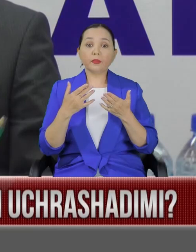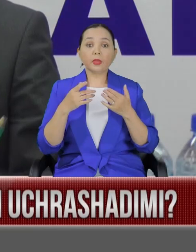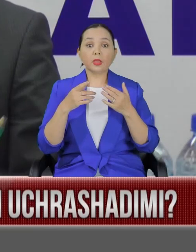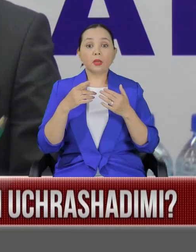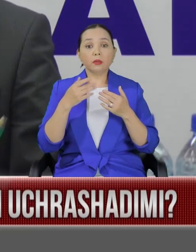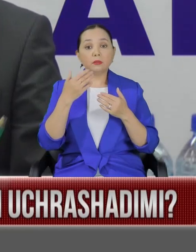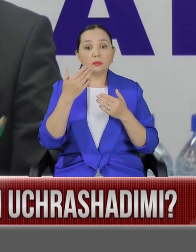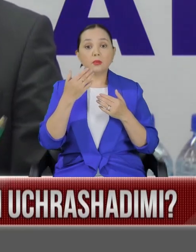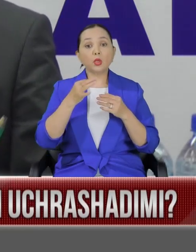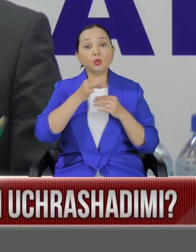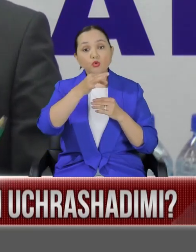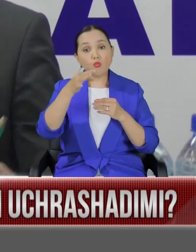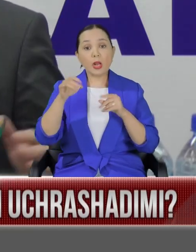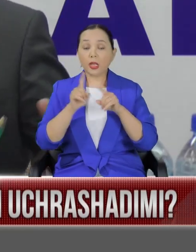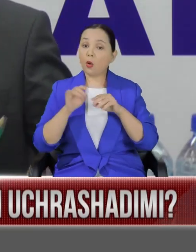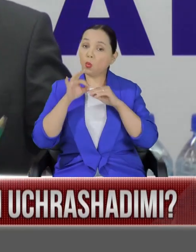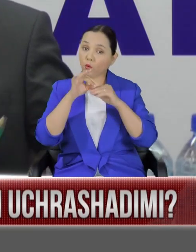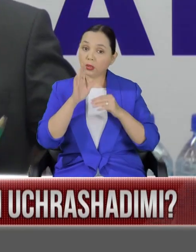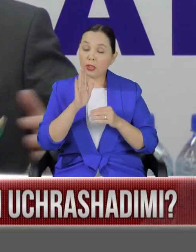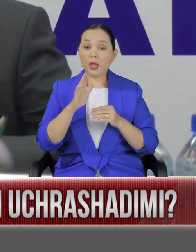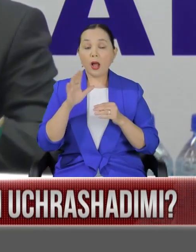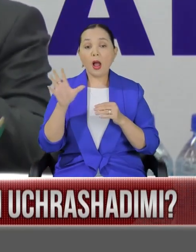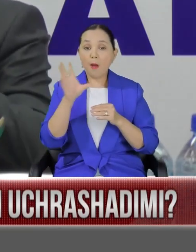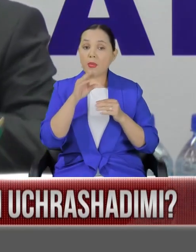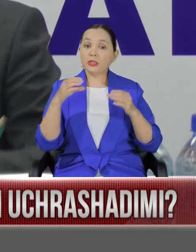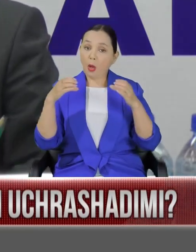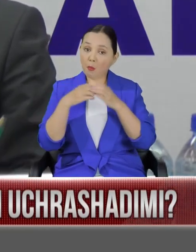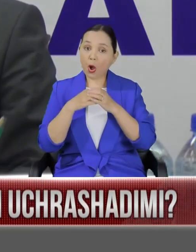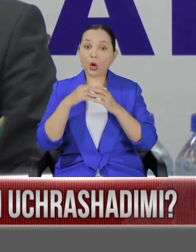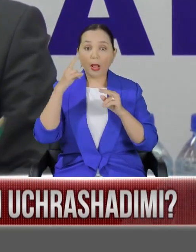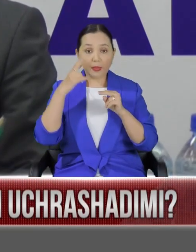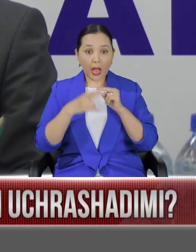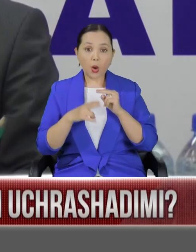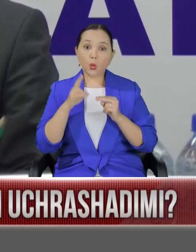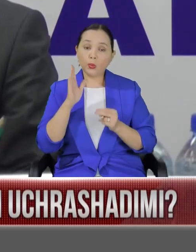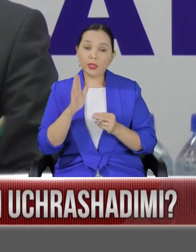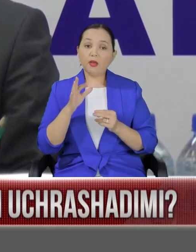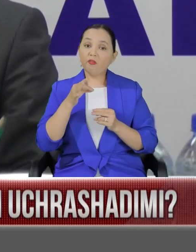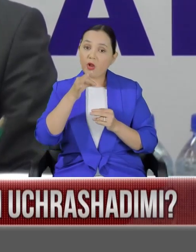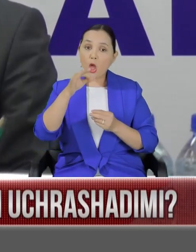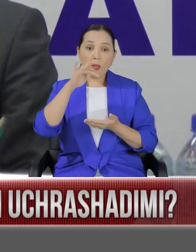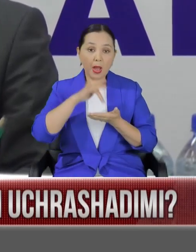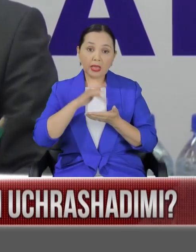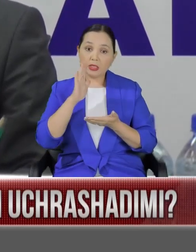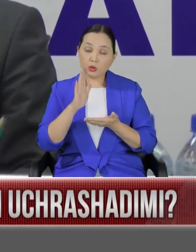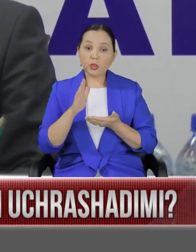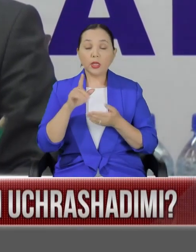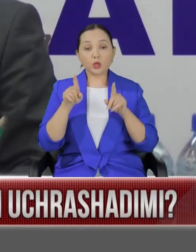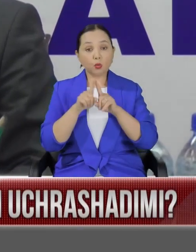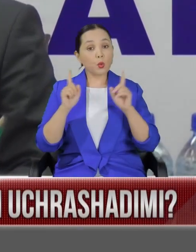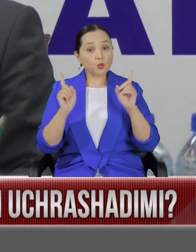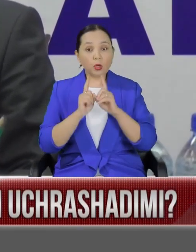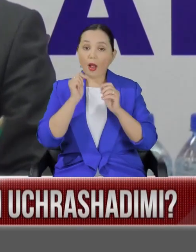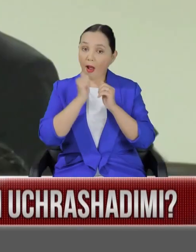aka tumanlarda ham o'tkazamiz. Tumanlarda uzviy hammasi bog'lanib keladi, yakuniy viloyat markazida bo'ladi. Ushbu